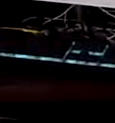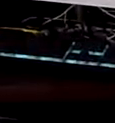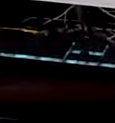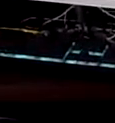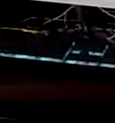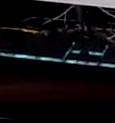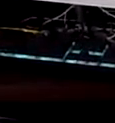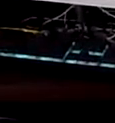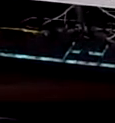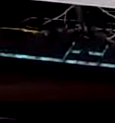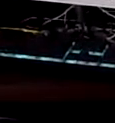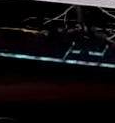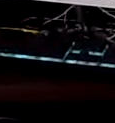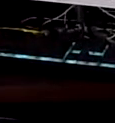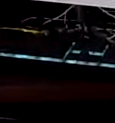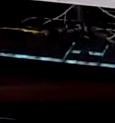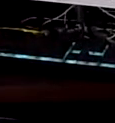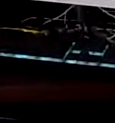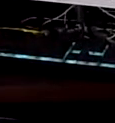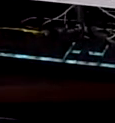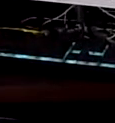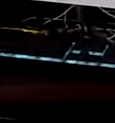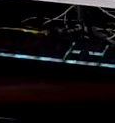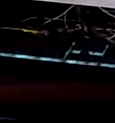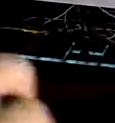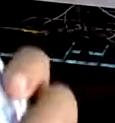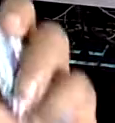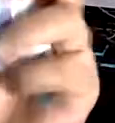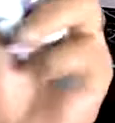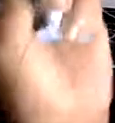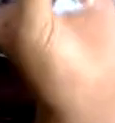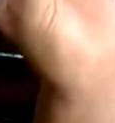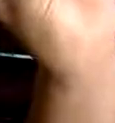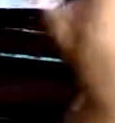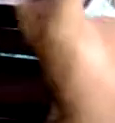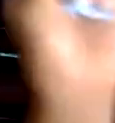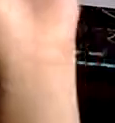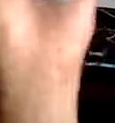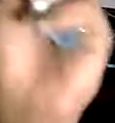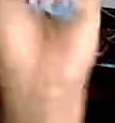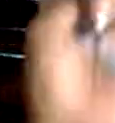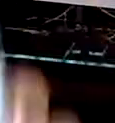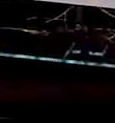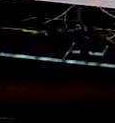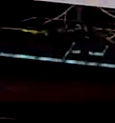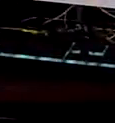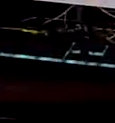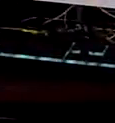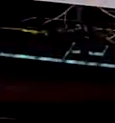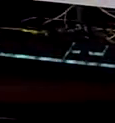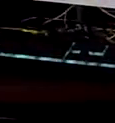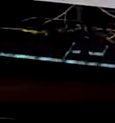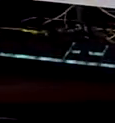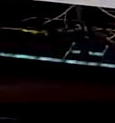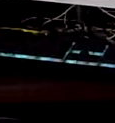sa sobrang ganda ng company, guys. Pwede kang kumita ng ganito. So ito po yung sagot, guys, sa problema natin ngayon, tama?